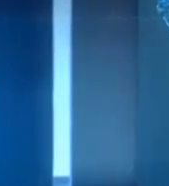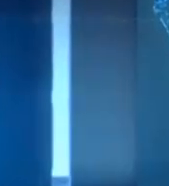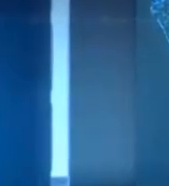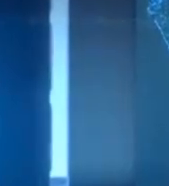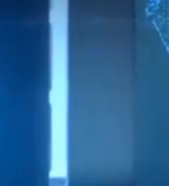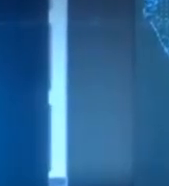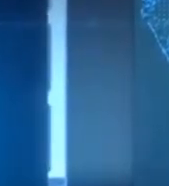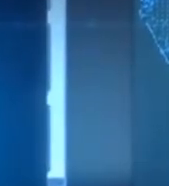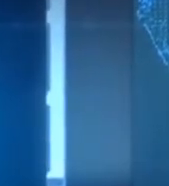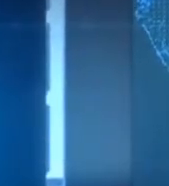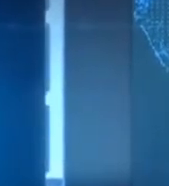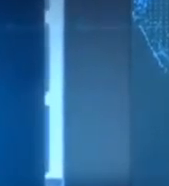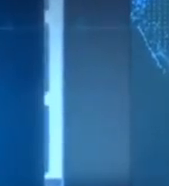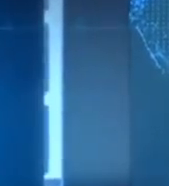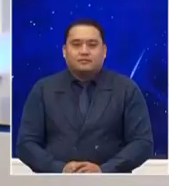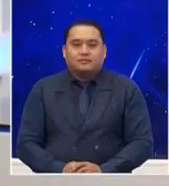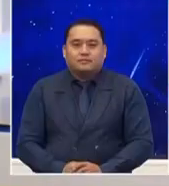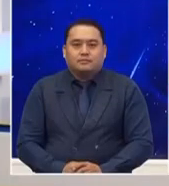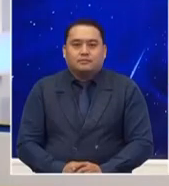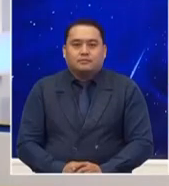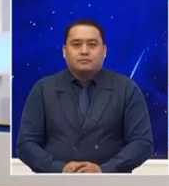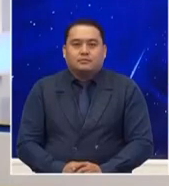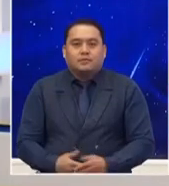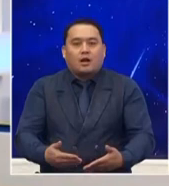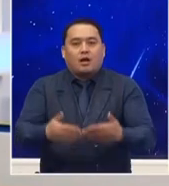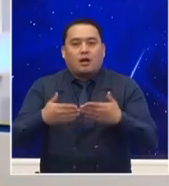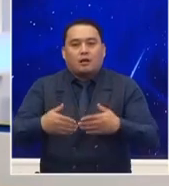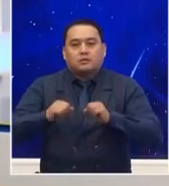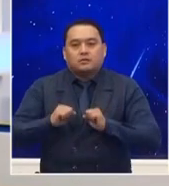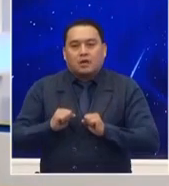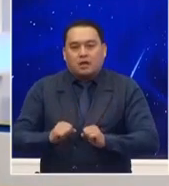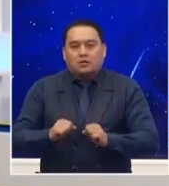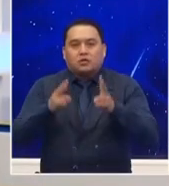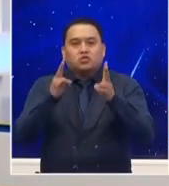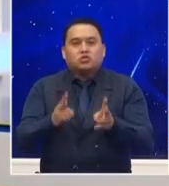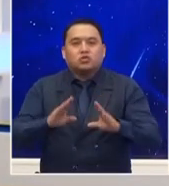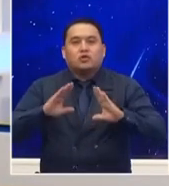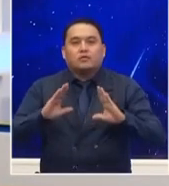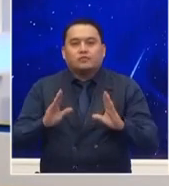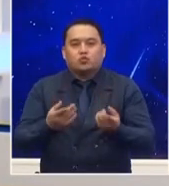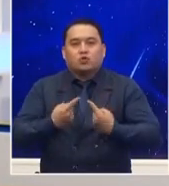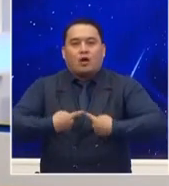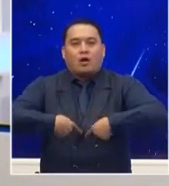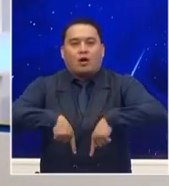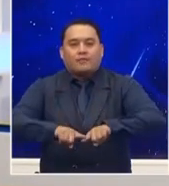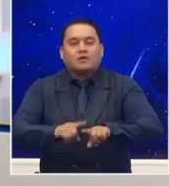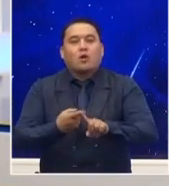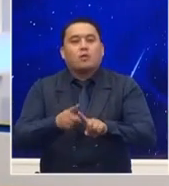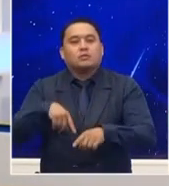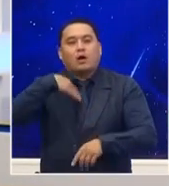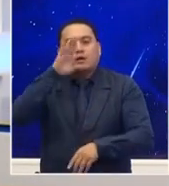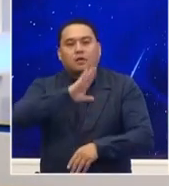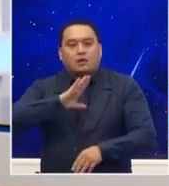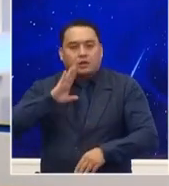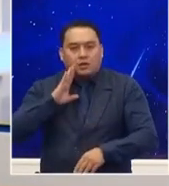Байбосынов, Жетісу телеарнасы. Сақтықта қорлық жоқ. Төтенше жағдайлар қызметі мамандары жаңа жыл алды кезеңде ата-аналар